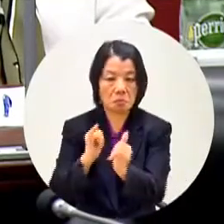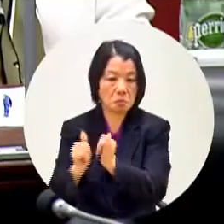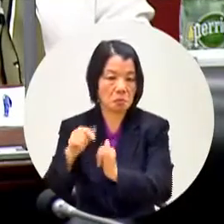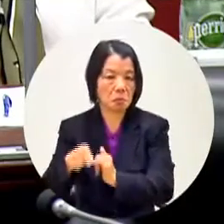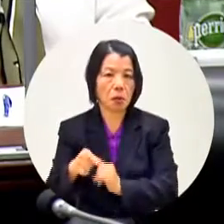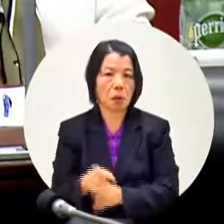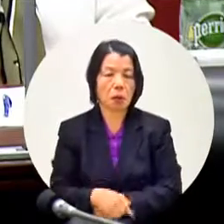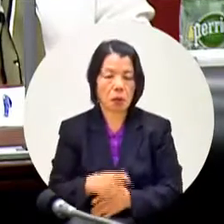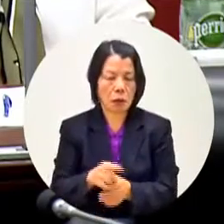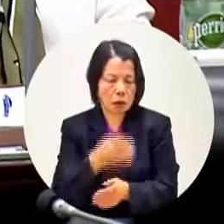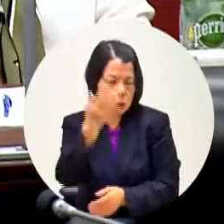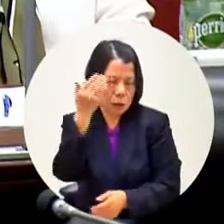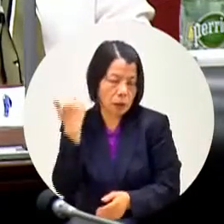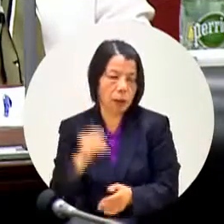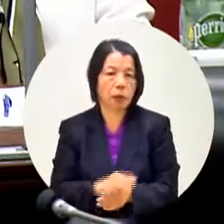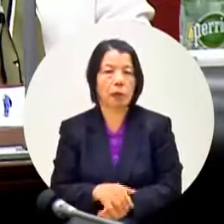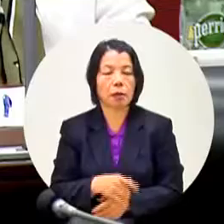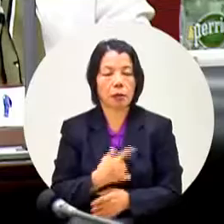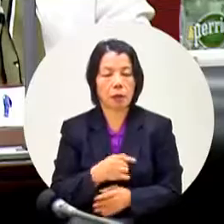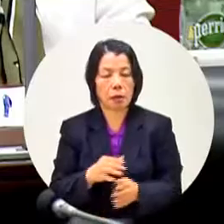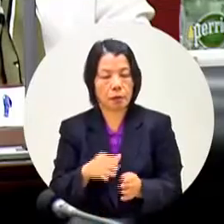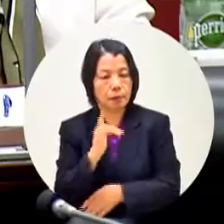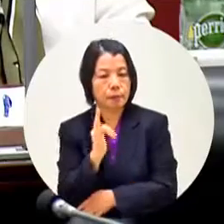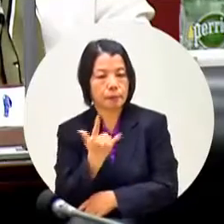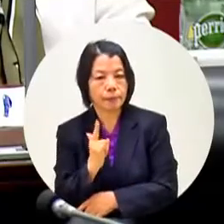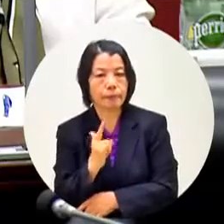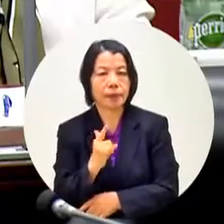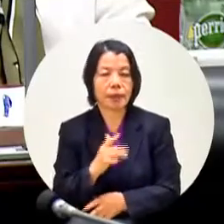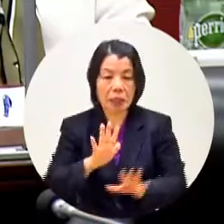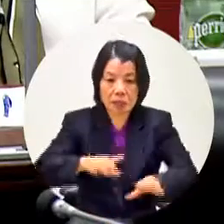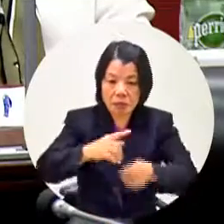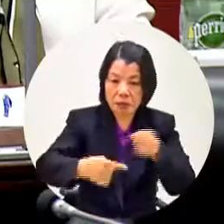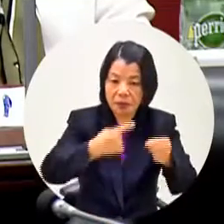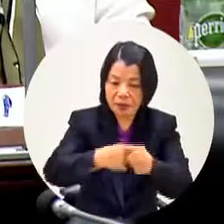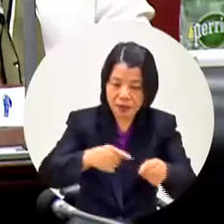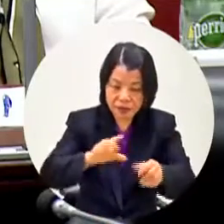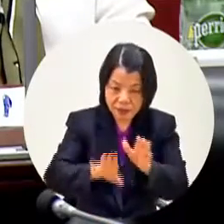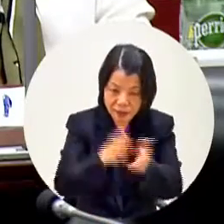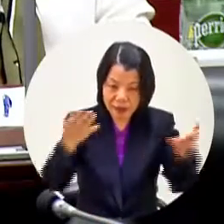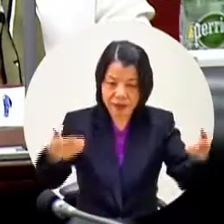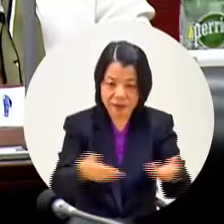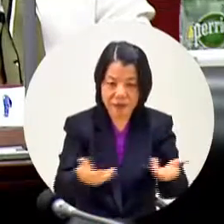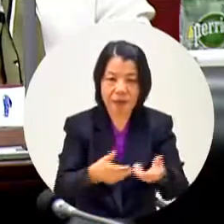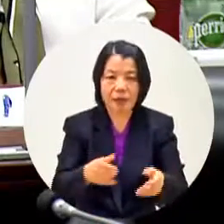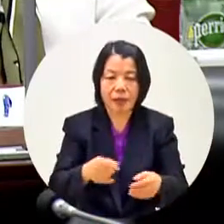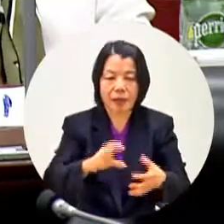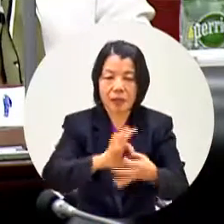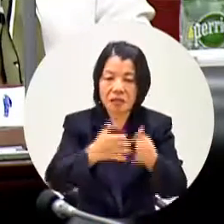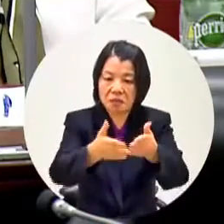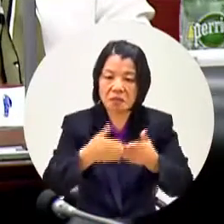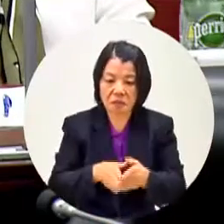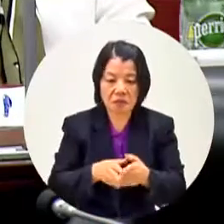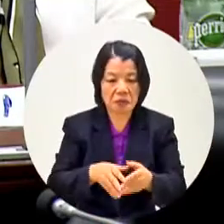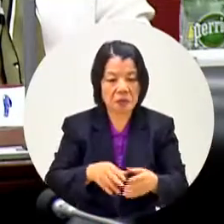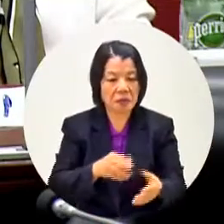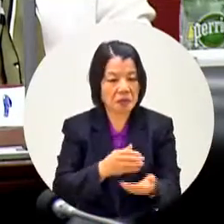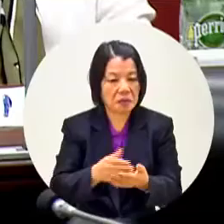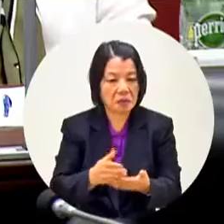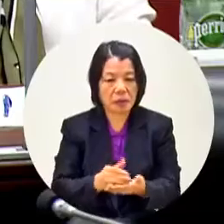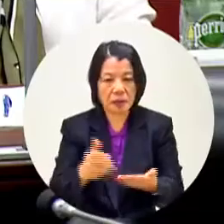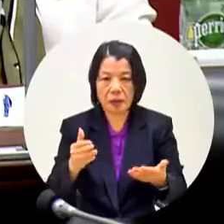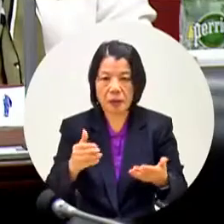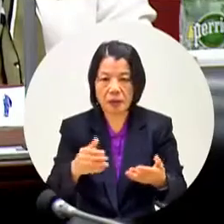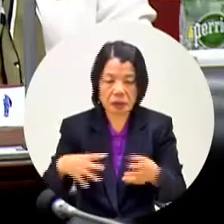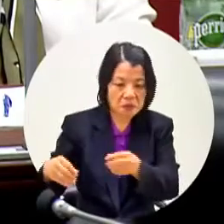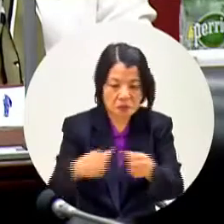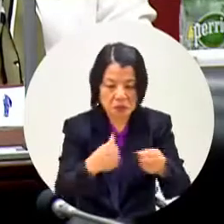到了一些问题，就是在前瞻基础建设的经费核拨，但是私有土地协议分割尚未